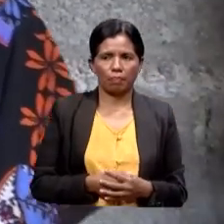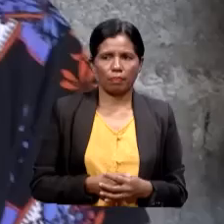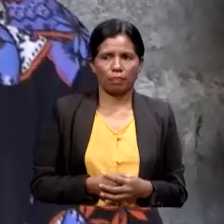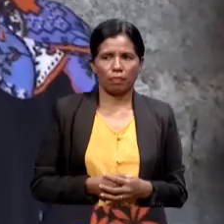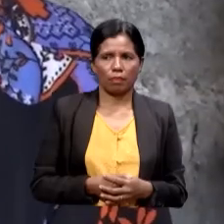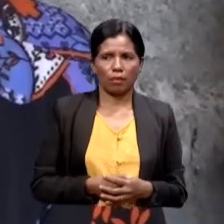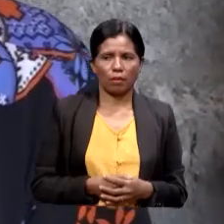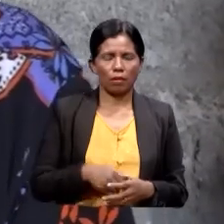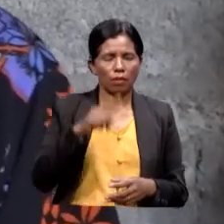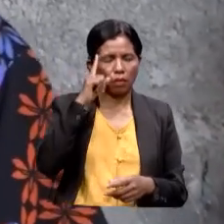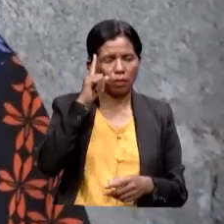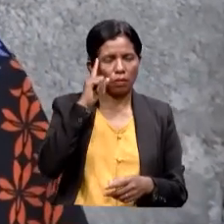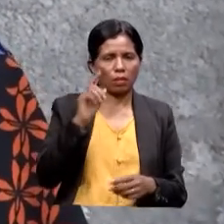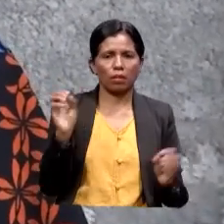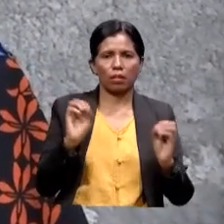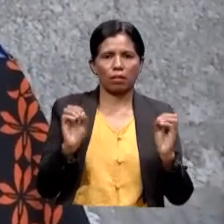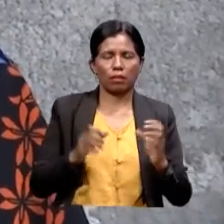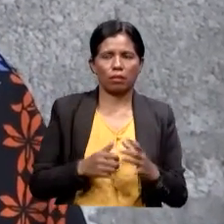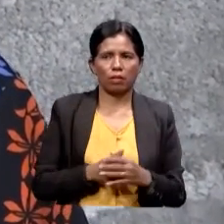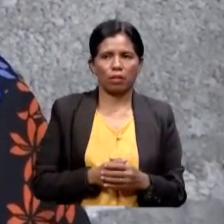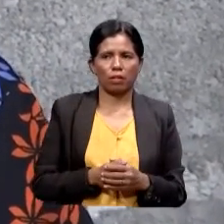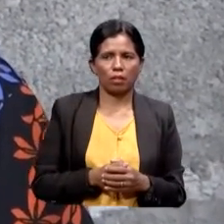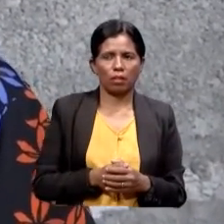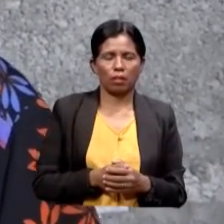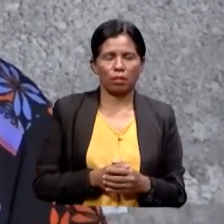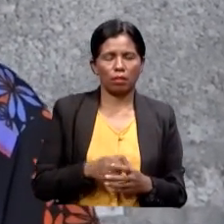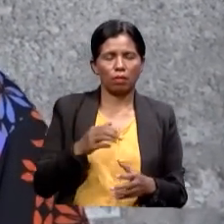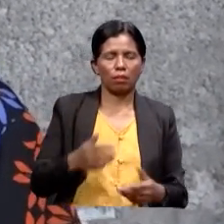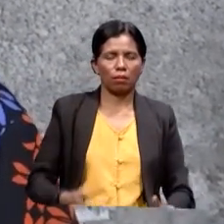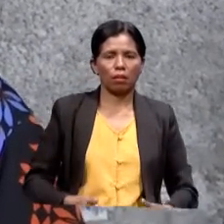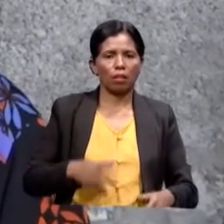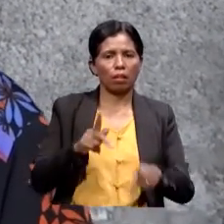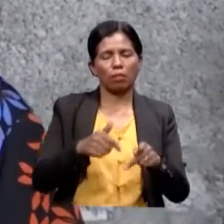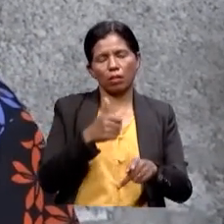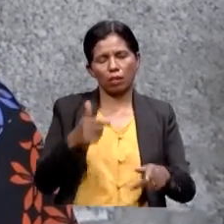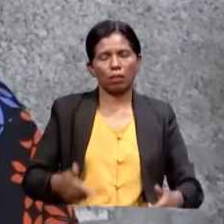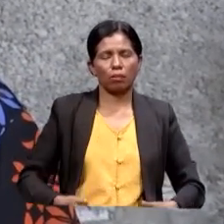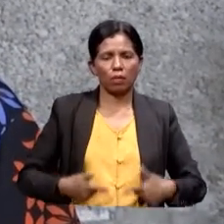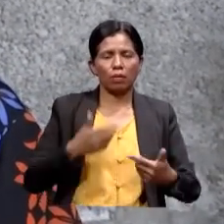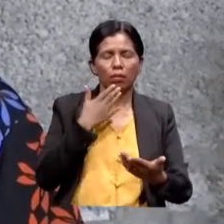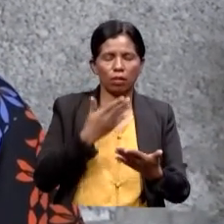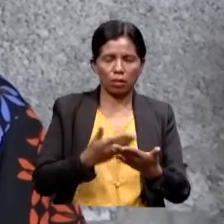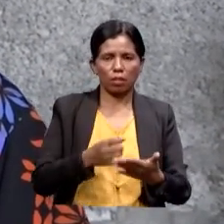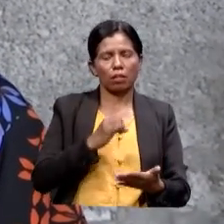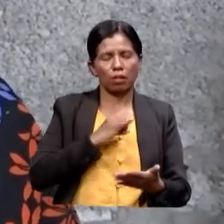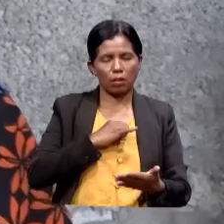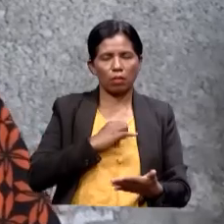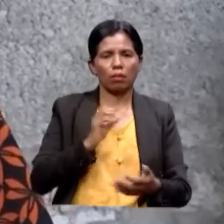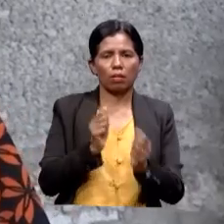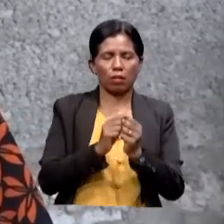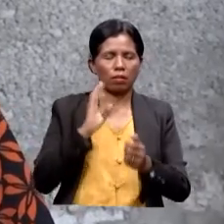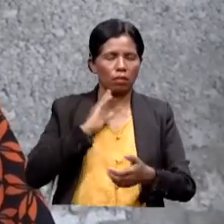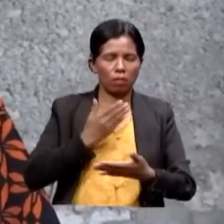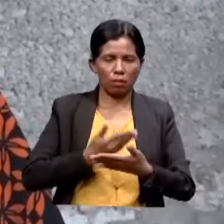a no imbarato por estaría que me otro por día que va un mes de este quitarlo ahí